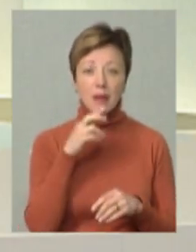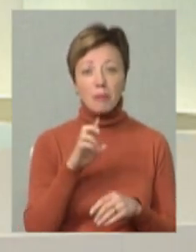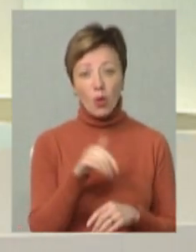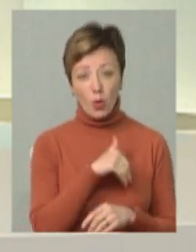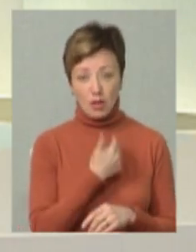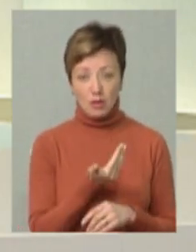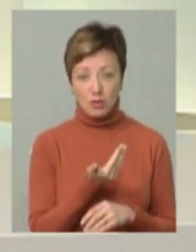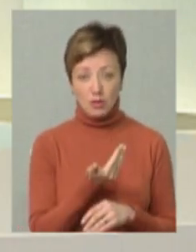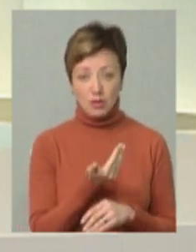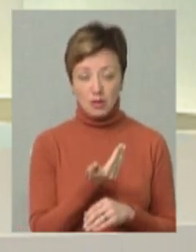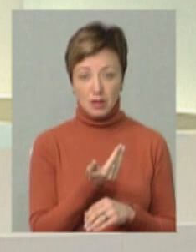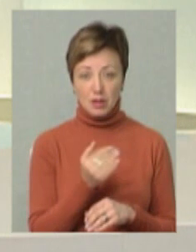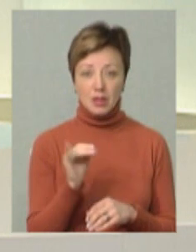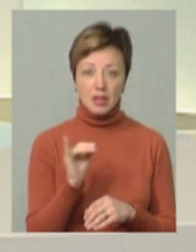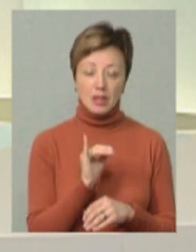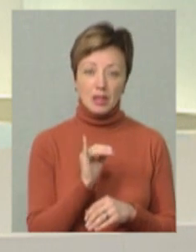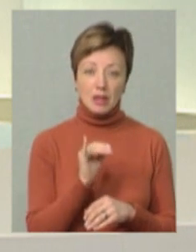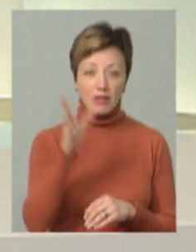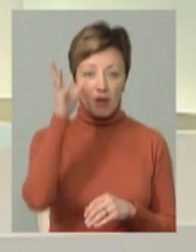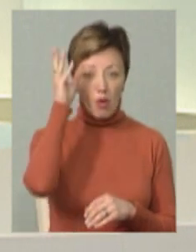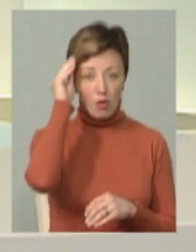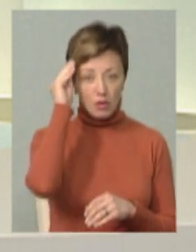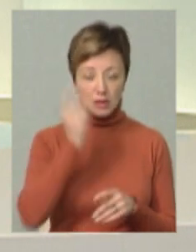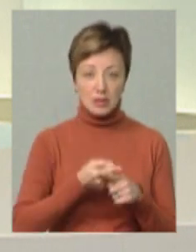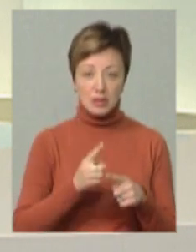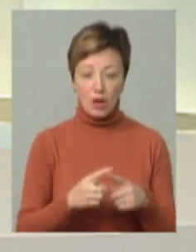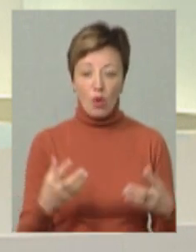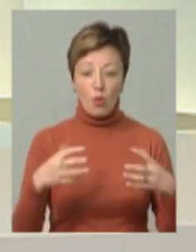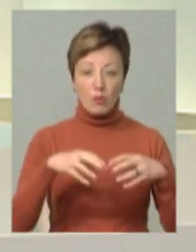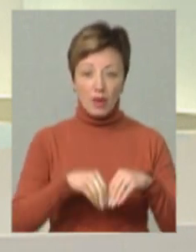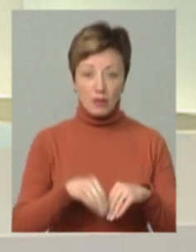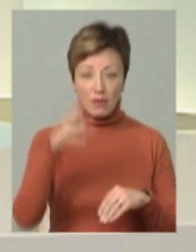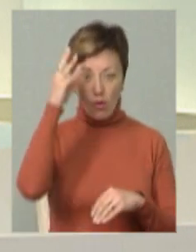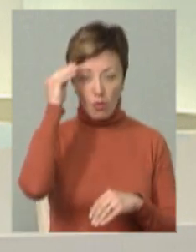хотілося. І враховуючи оце об'єднання,